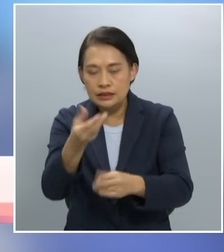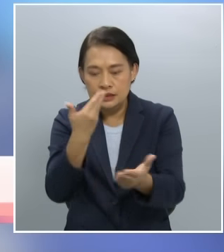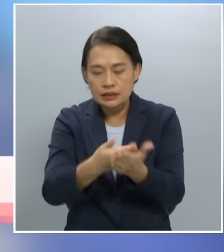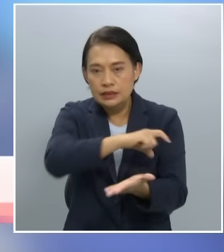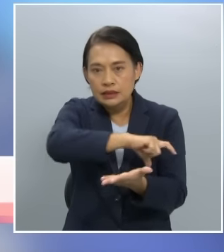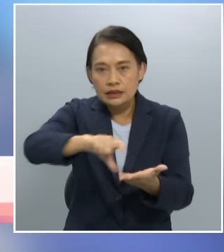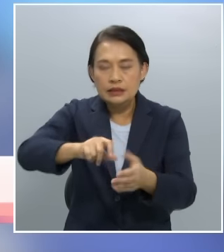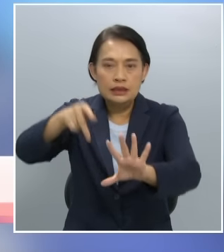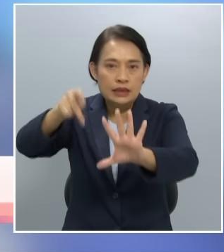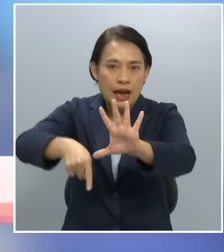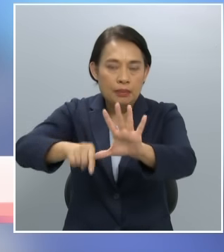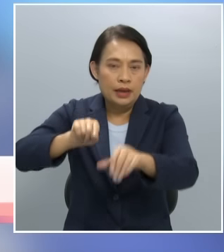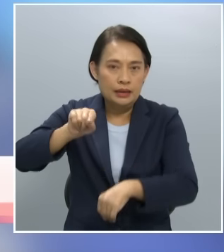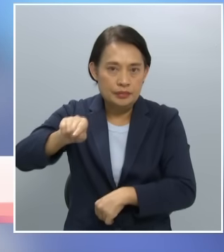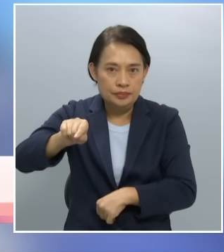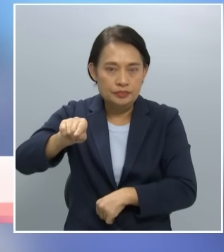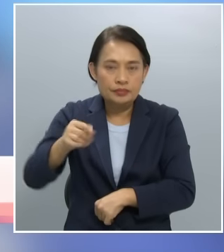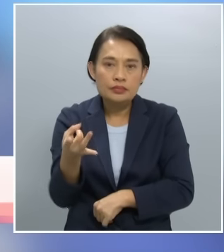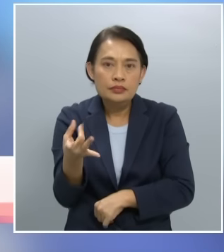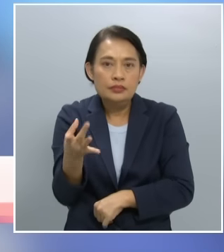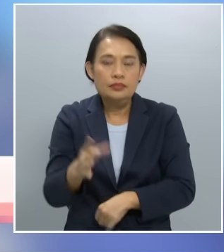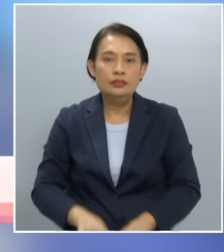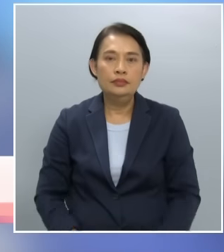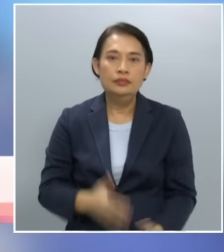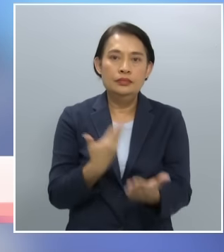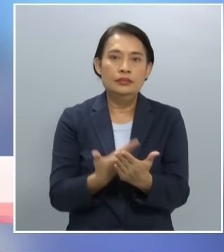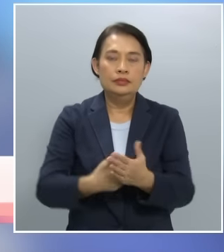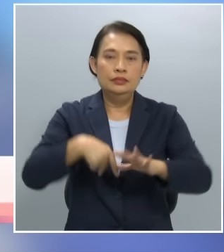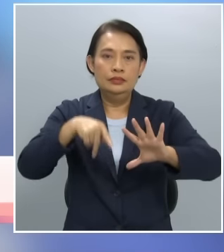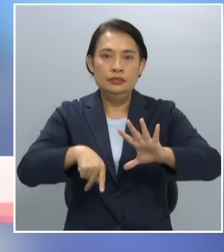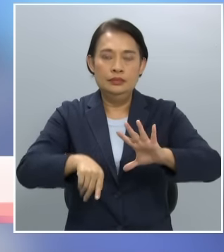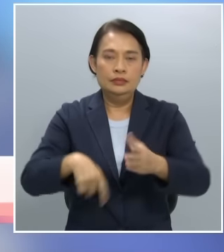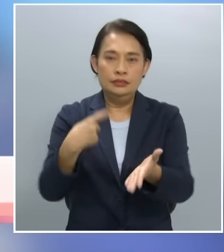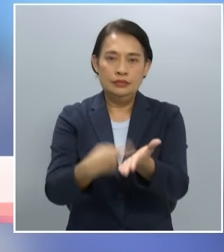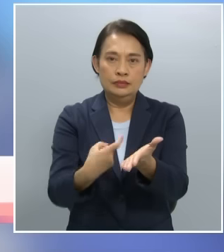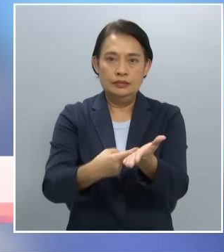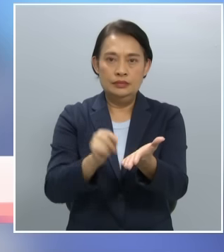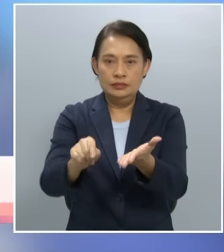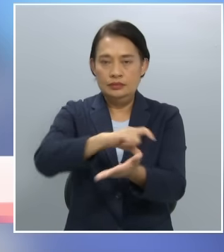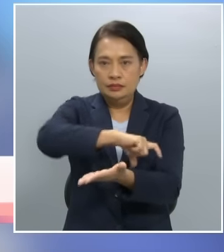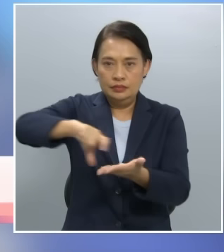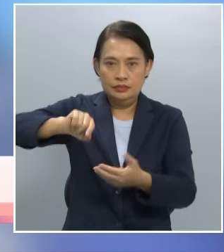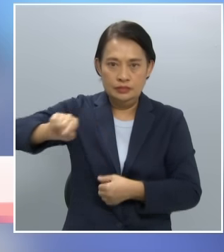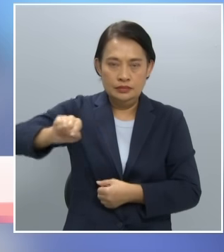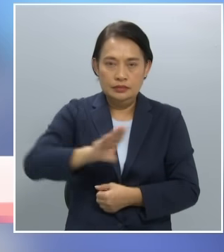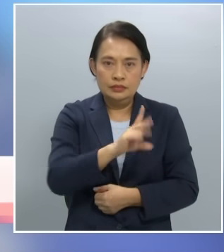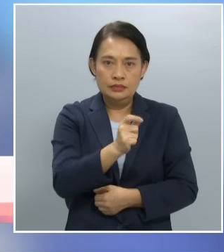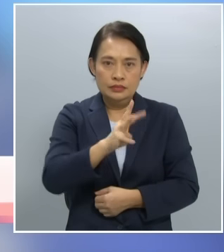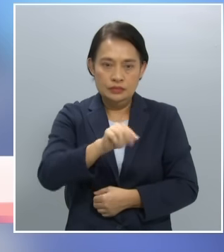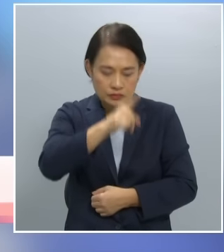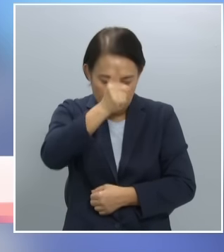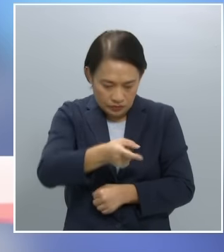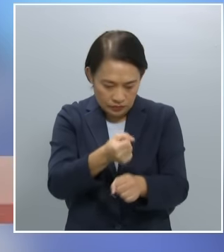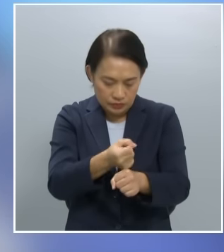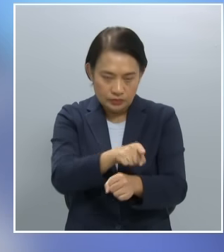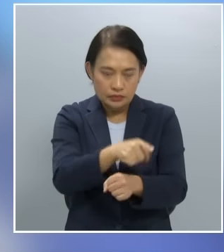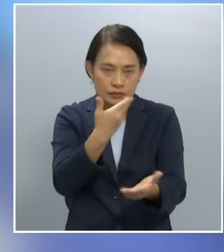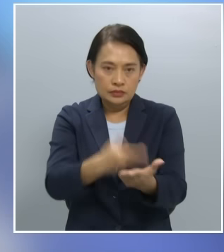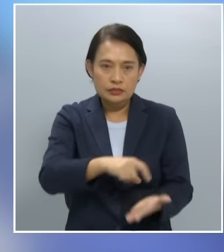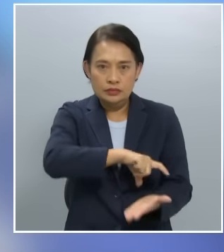บาท 5,000บาทนี่เป็นค่าอะไร 5,000บาทจะเป็นค่าหลักประกันว่าบอมจะไม่เบี้ยวงานเงินจำนวนนี้